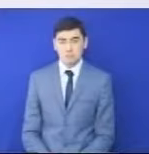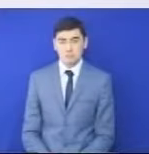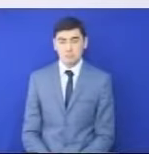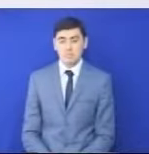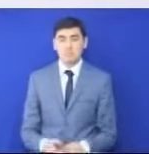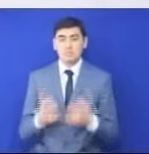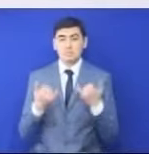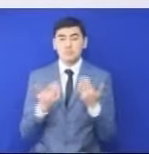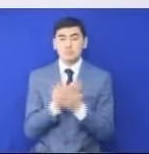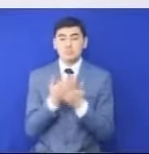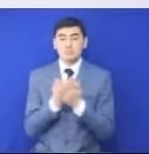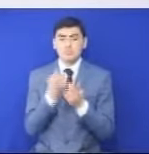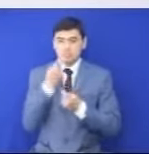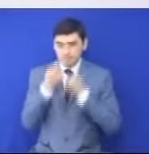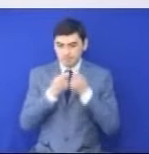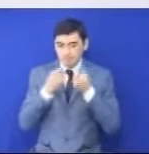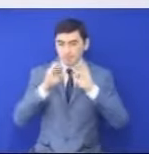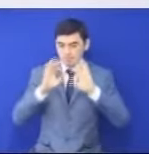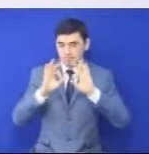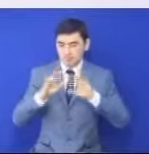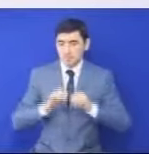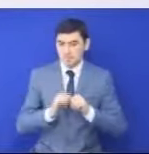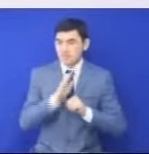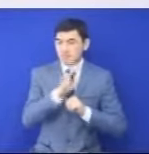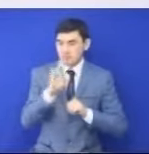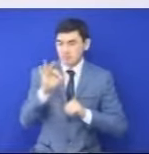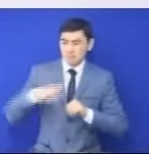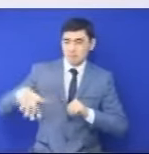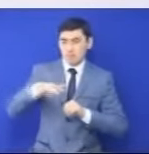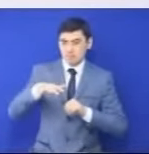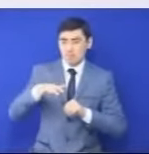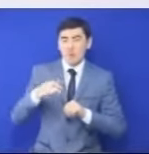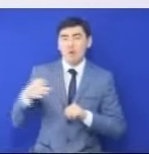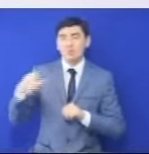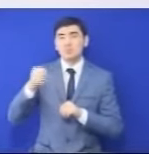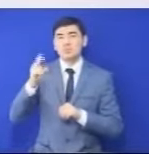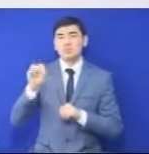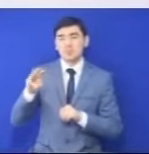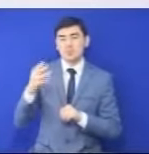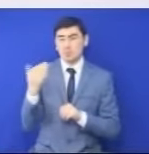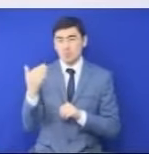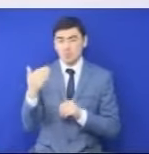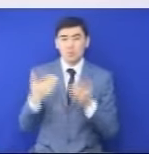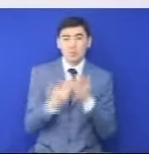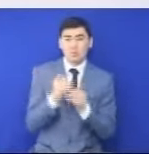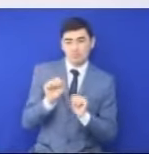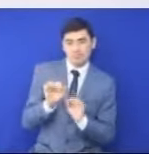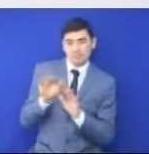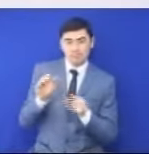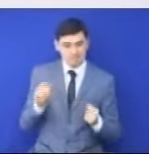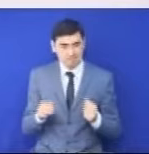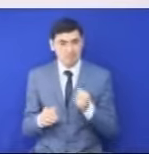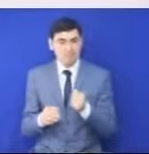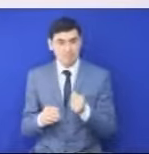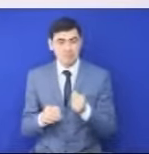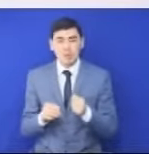А теперь об этих и других событиях более подробно. В Восточном Казахстане назначен новый заместитель акима области. Сегодня на расширенном аппаратном совещании его